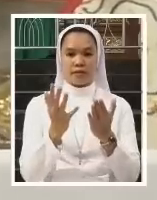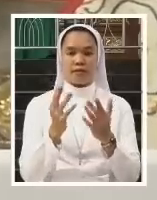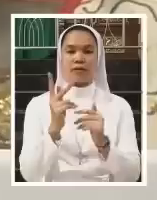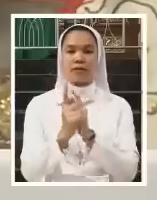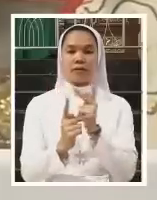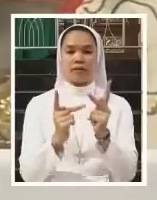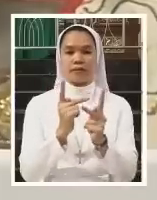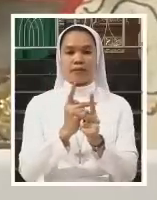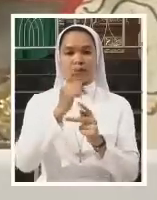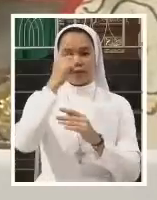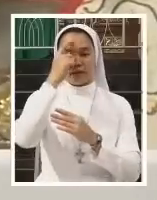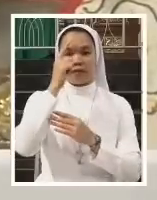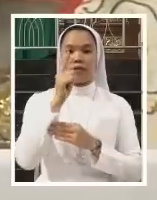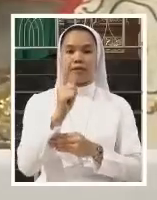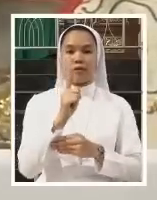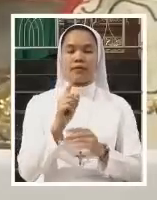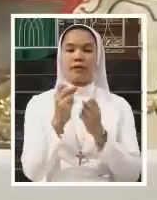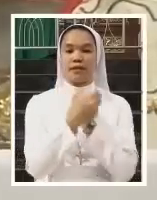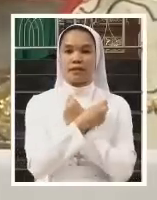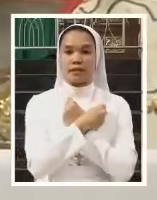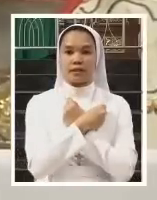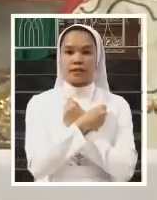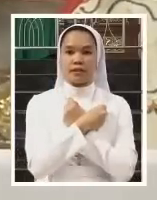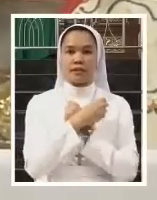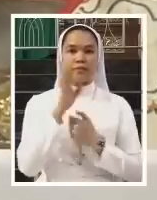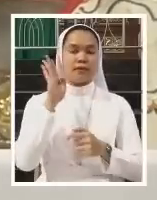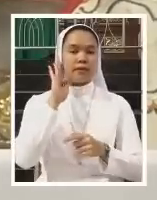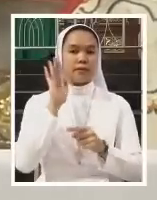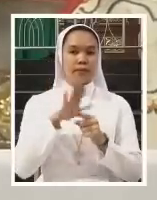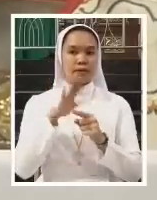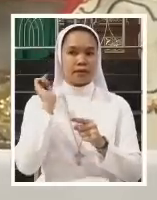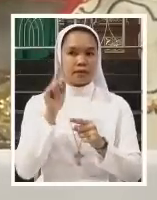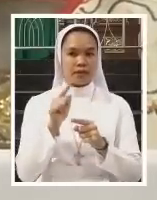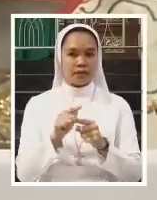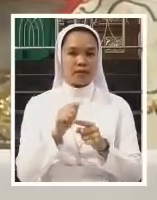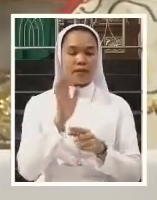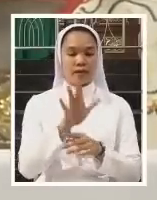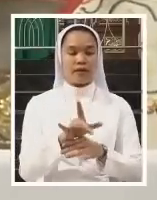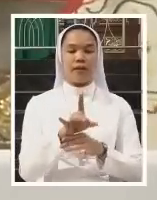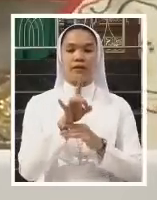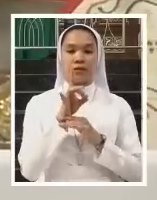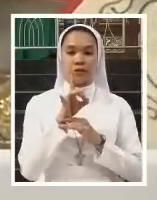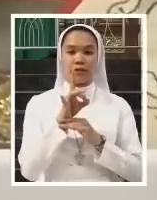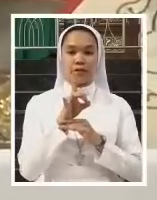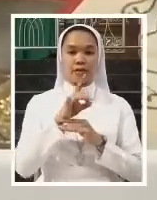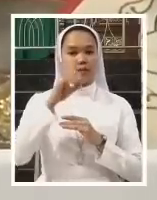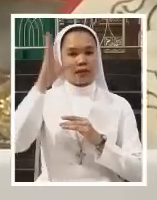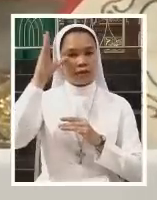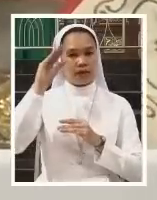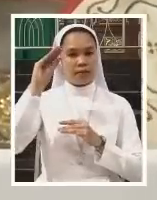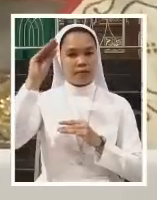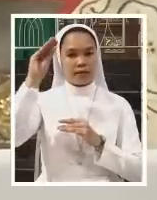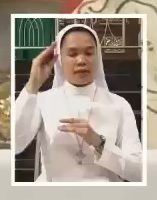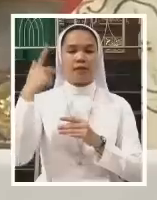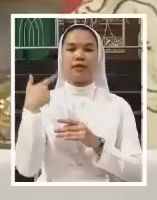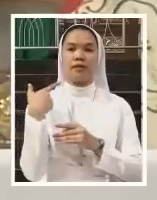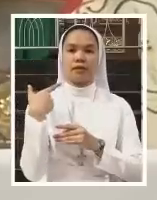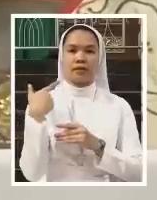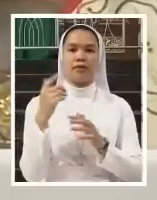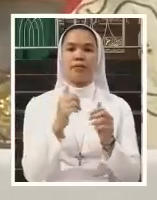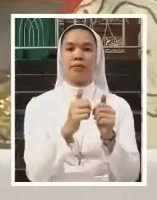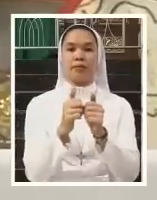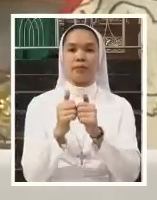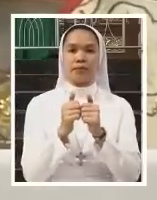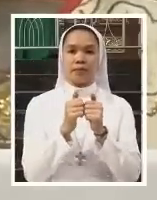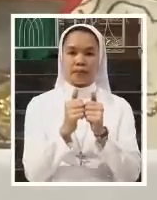huliman sa pagkamot ning magturugang nagpili siya ning mga lalaki na magkahirasa sa iyang